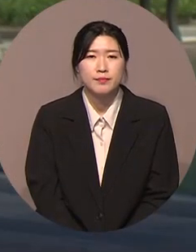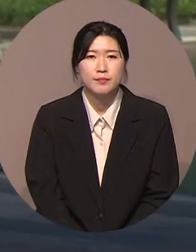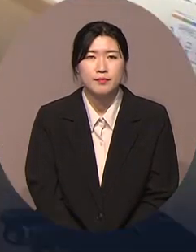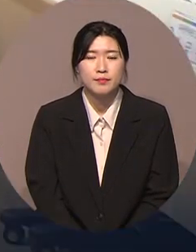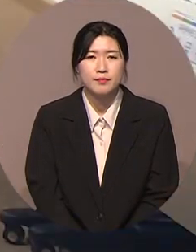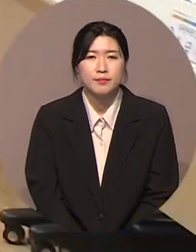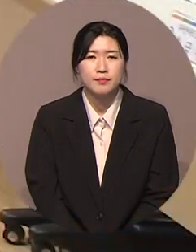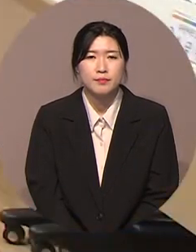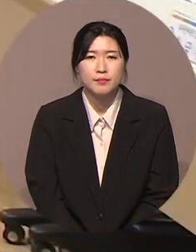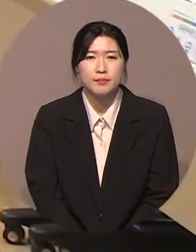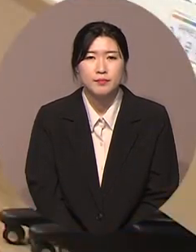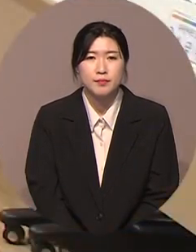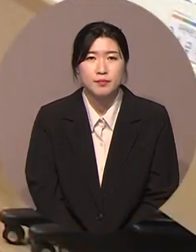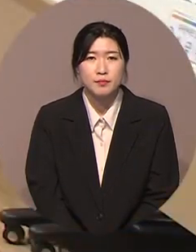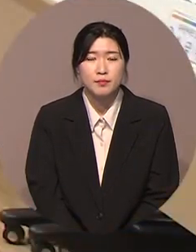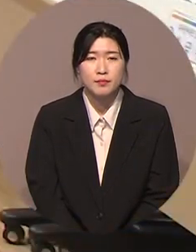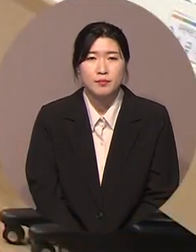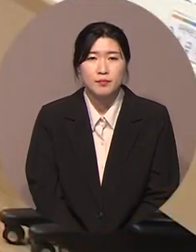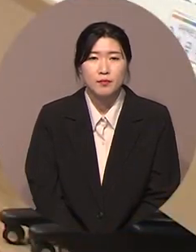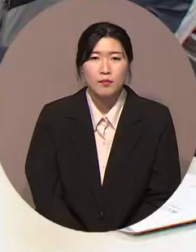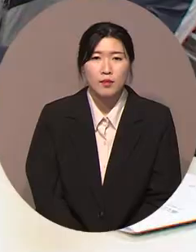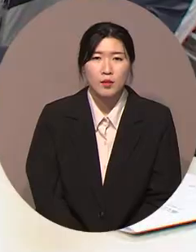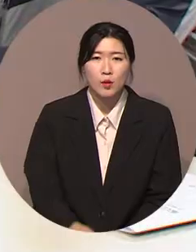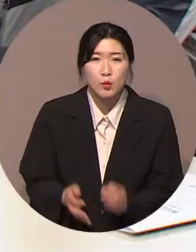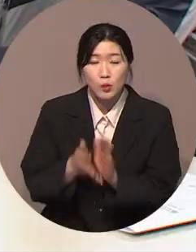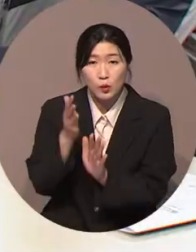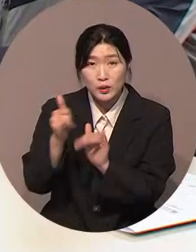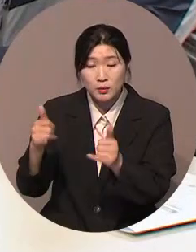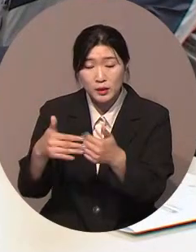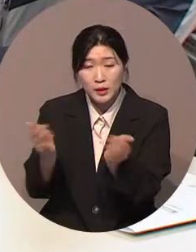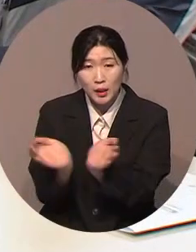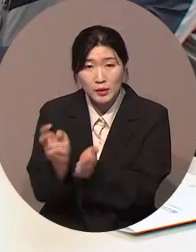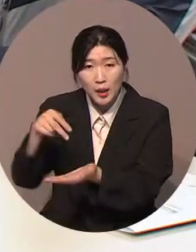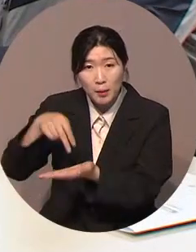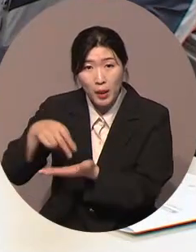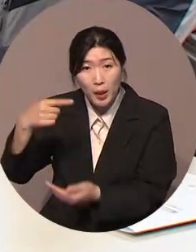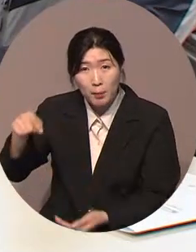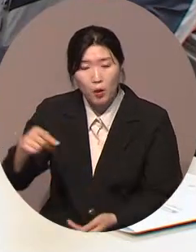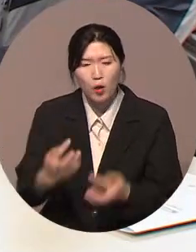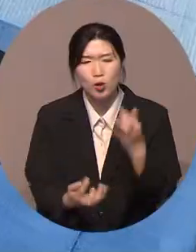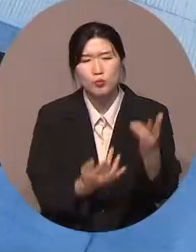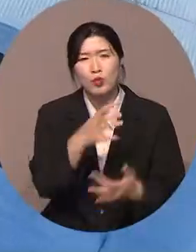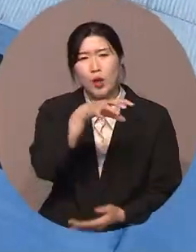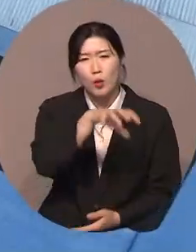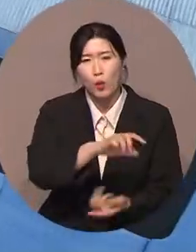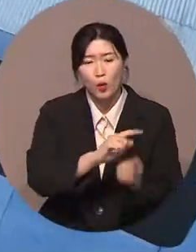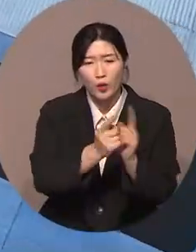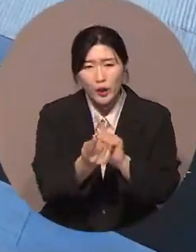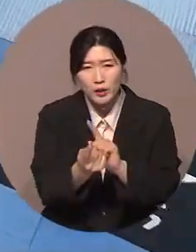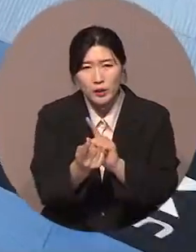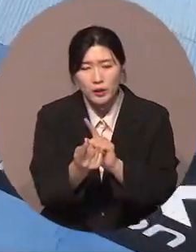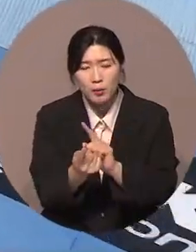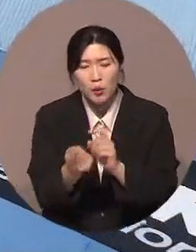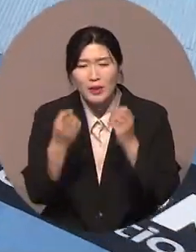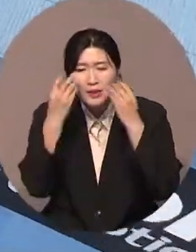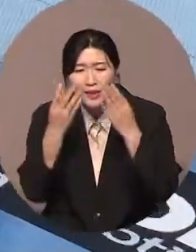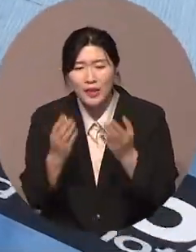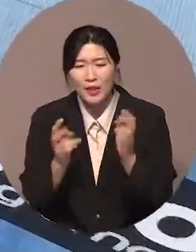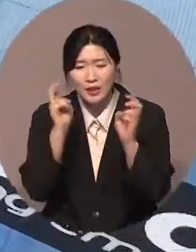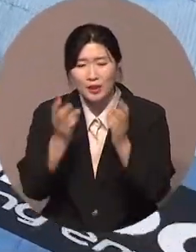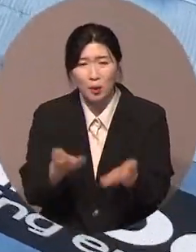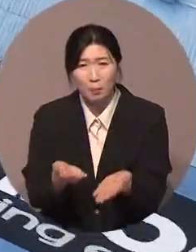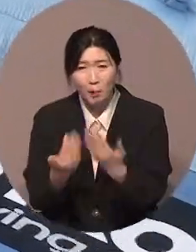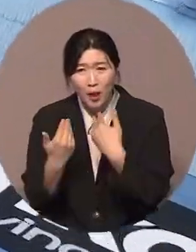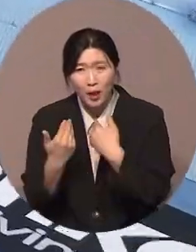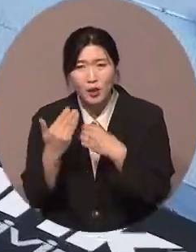정리가. 한국타이어 화재 범대책위가 발족하고 대전시는 화재가 난 공장 대신 굴뚝 없는 첨단 산업